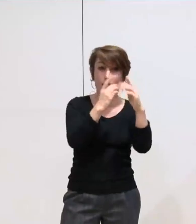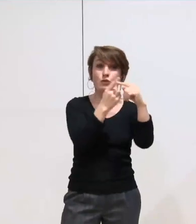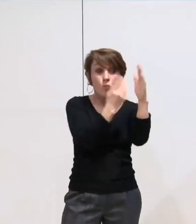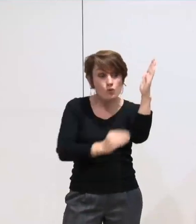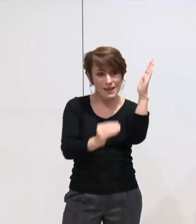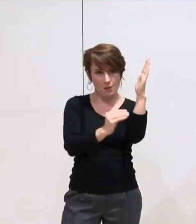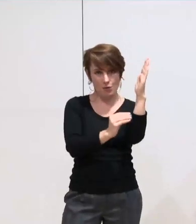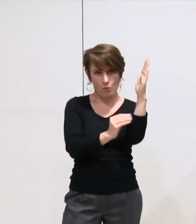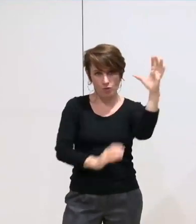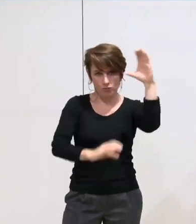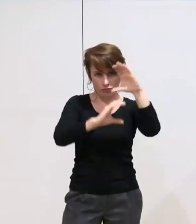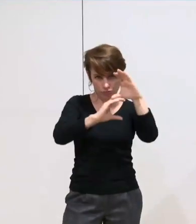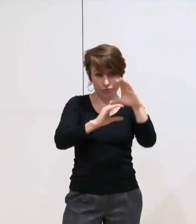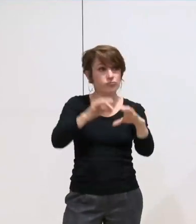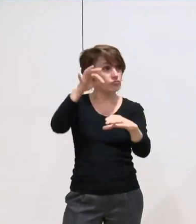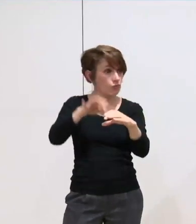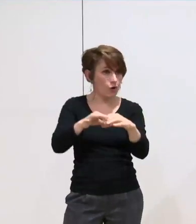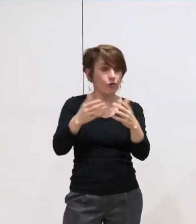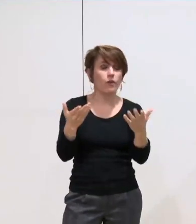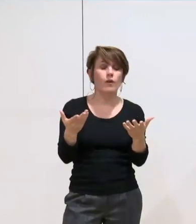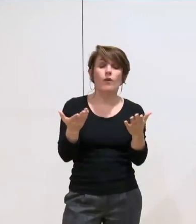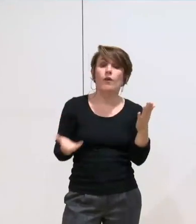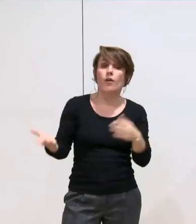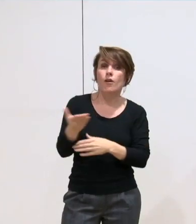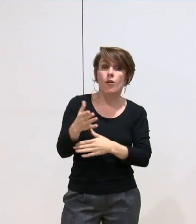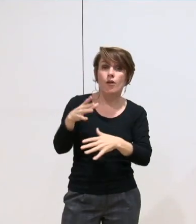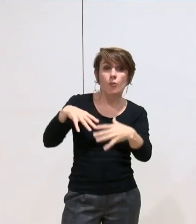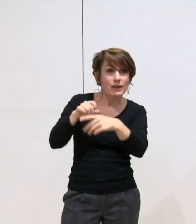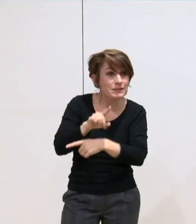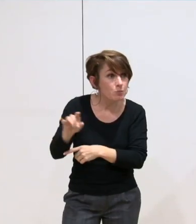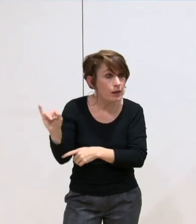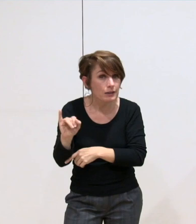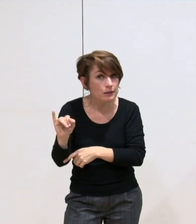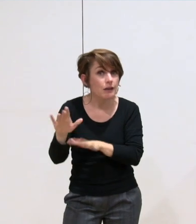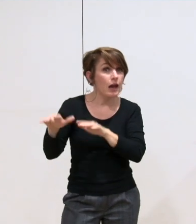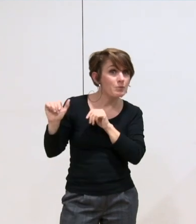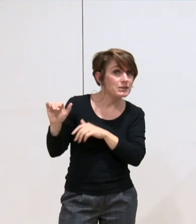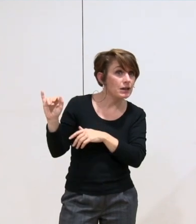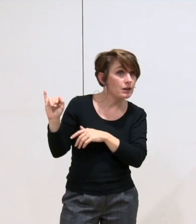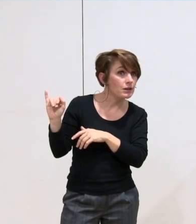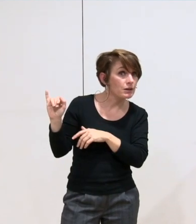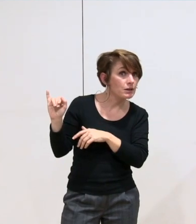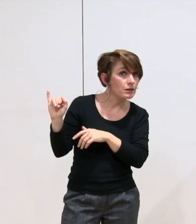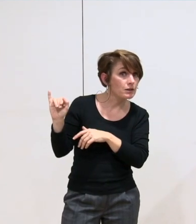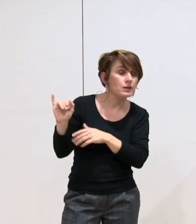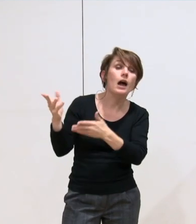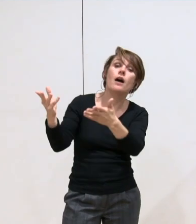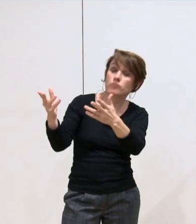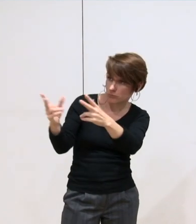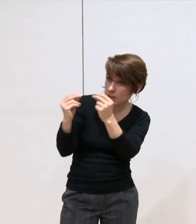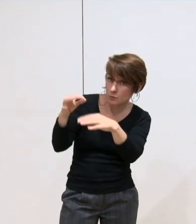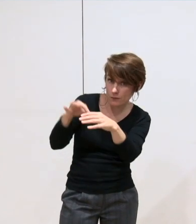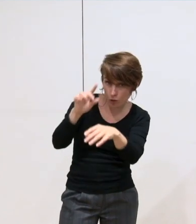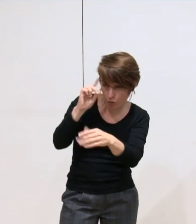ainsi amendée aux voix. Donc, qui ne prend pas part au vote ? Qui s'abstient ? Explication de vote, je vous